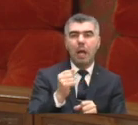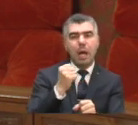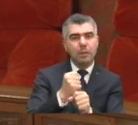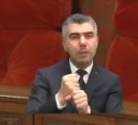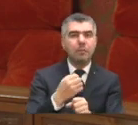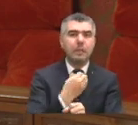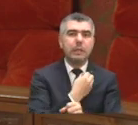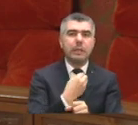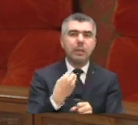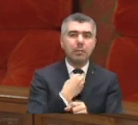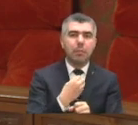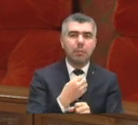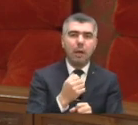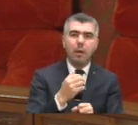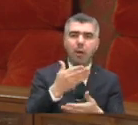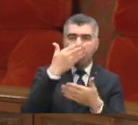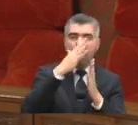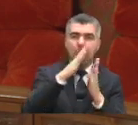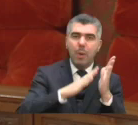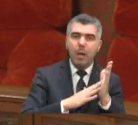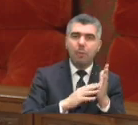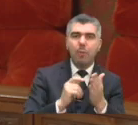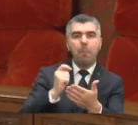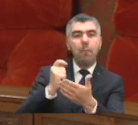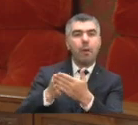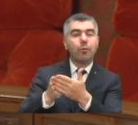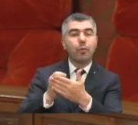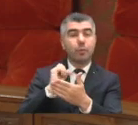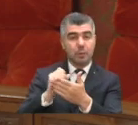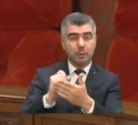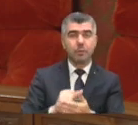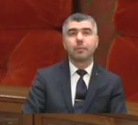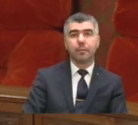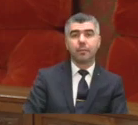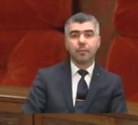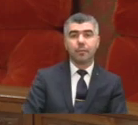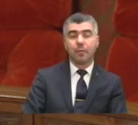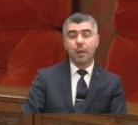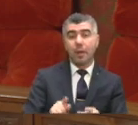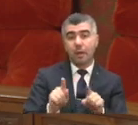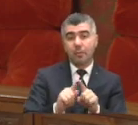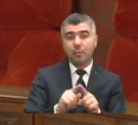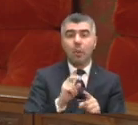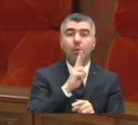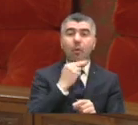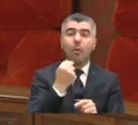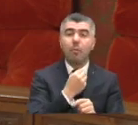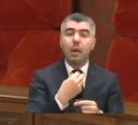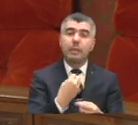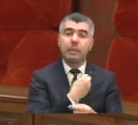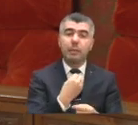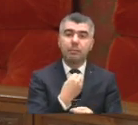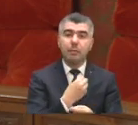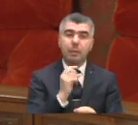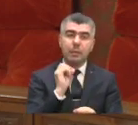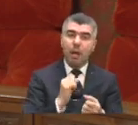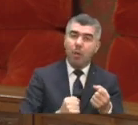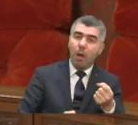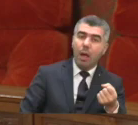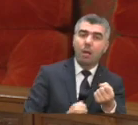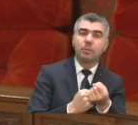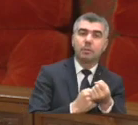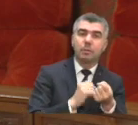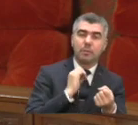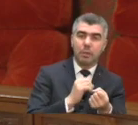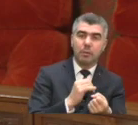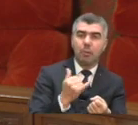الصحة في المغرب، في القطاع الخاص ماشي القطاع العمومي. إنما القطاع العمومي خصو واحد التحفيز باش يكون عنده واحد النظام كذلك